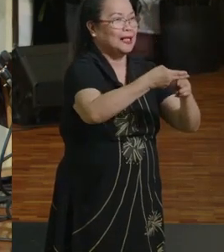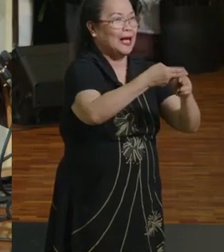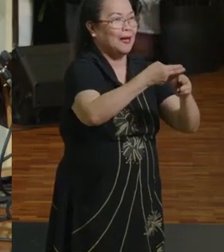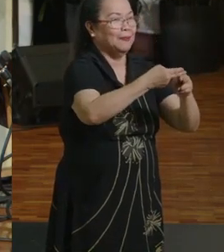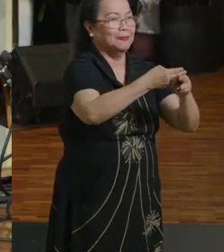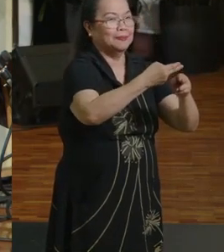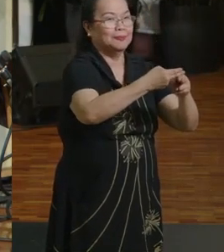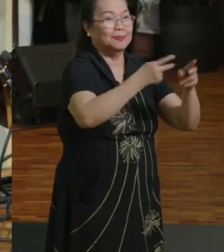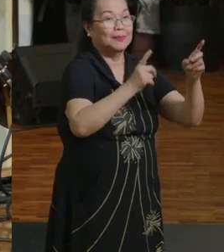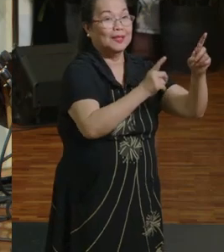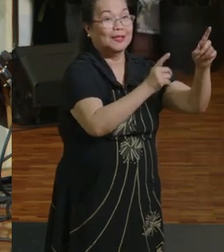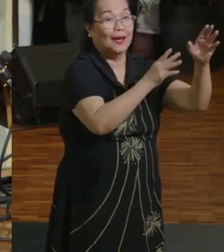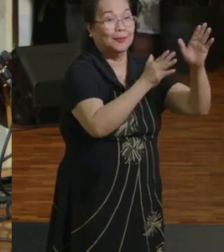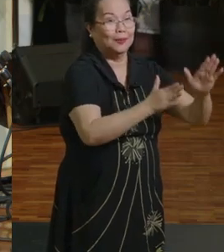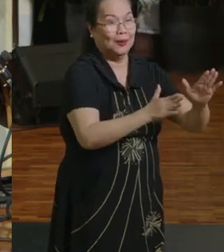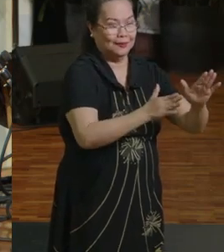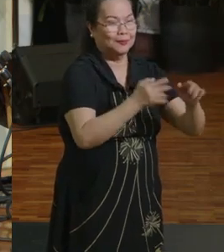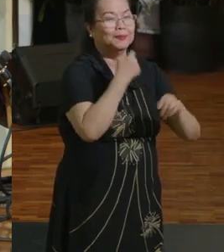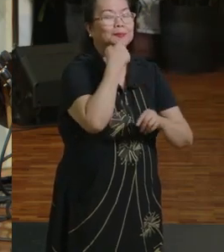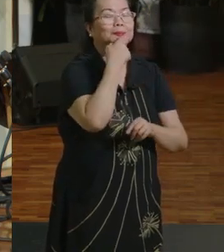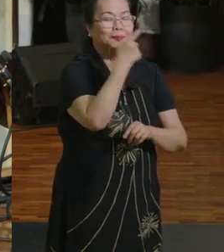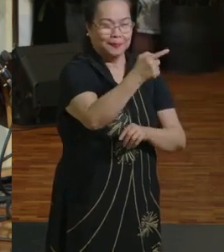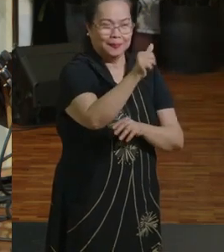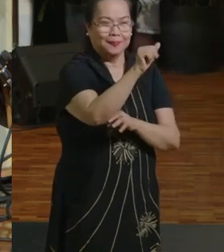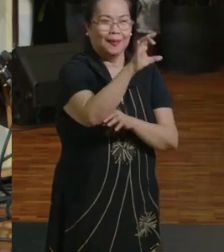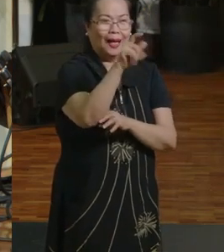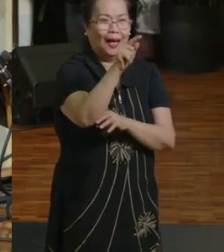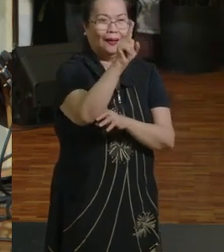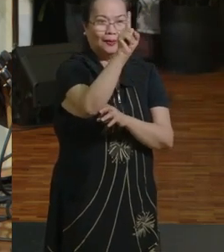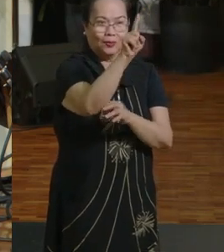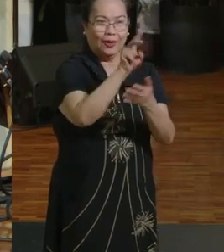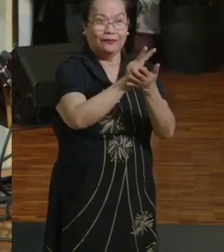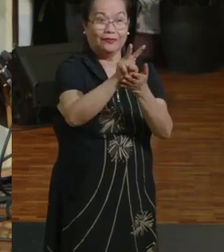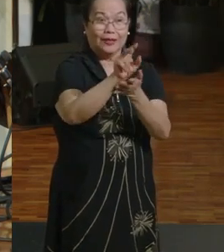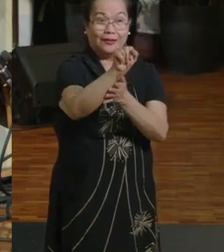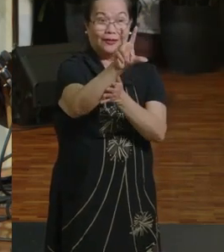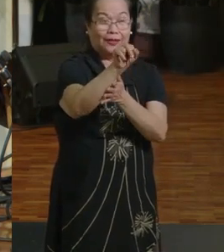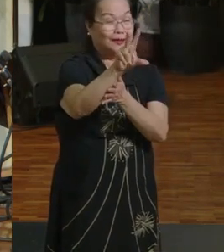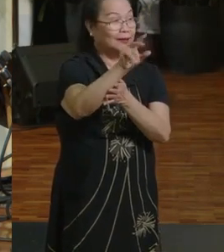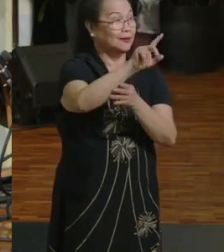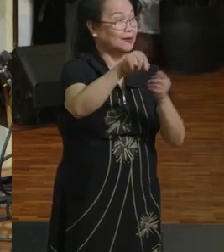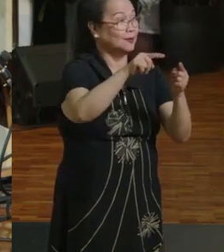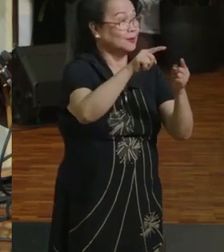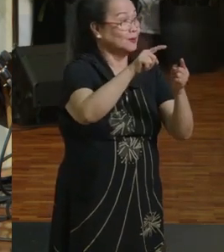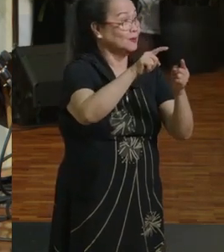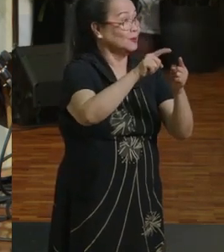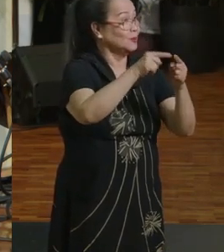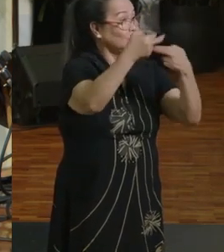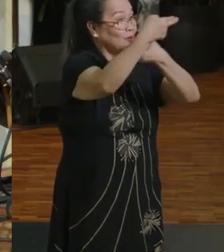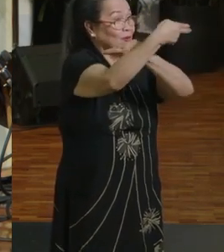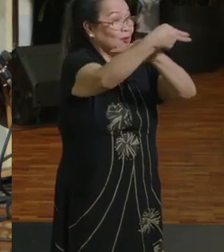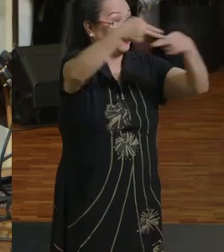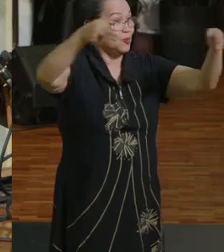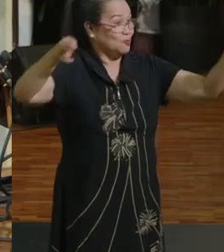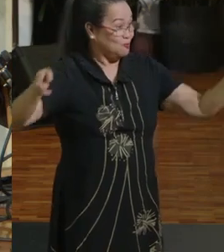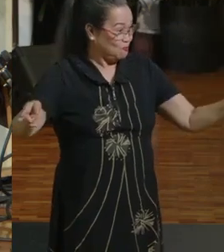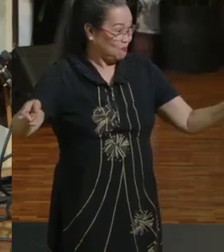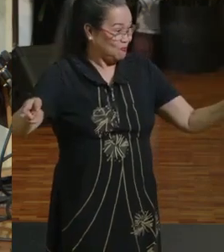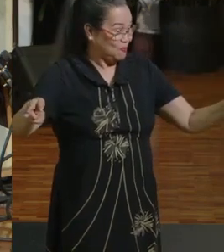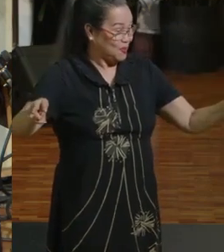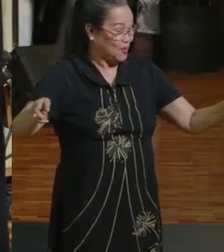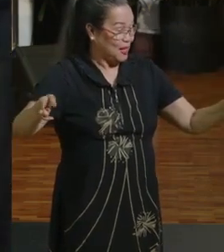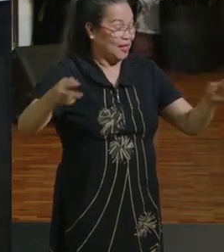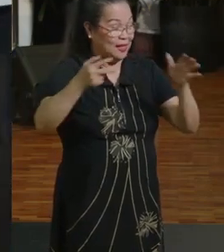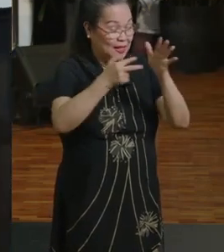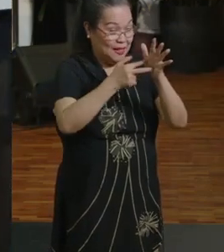nila. Inulit-ulit ito sa Acts 1:13. Nung sila ay nasa upper room at si Jesus ay